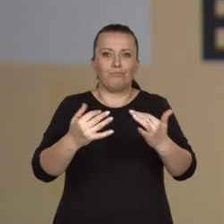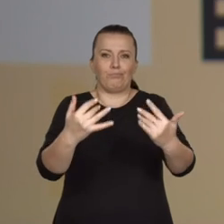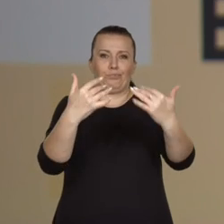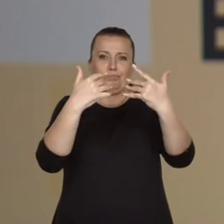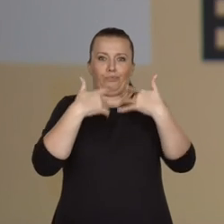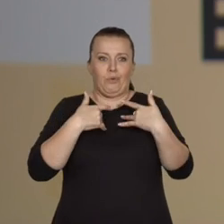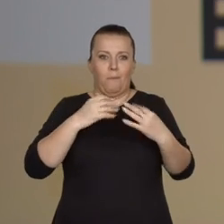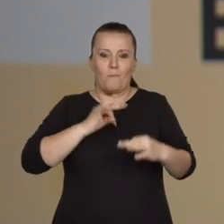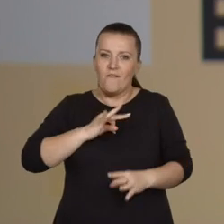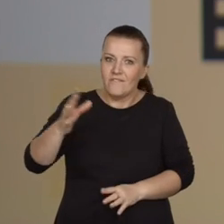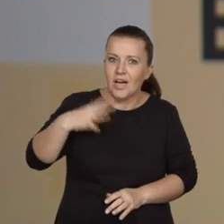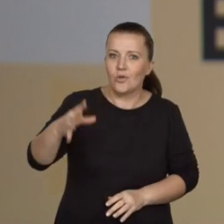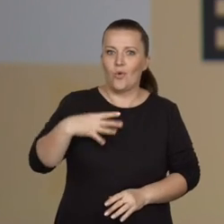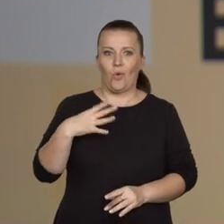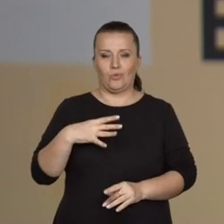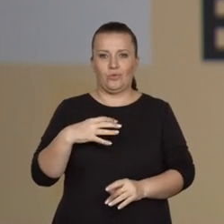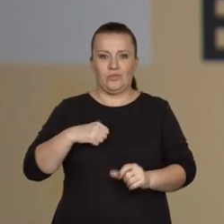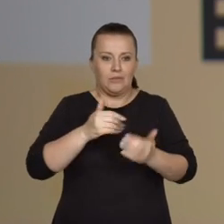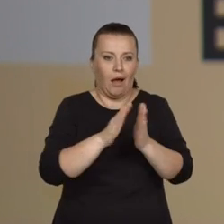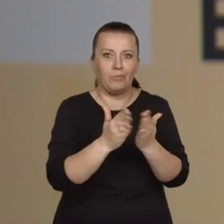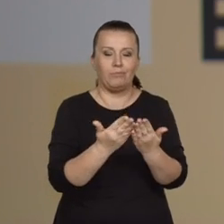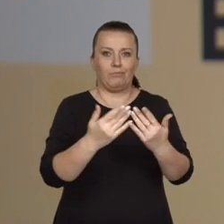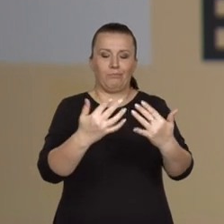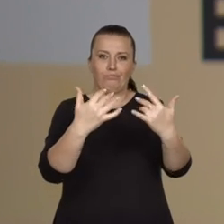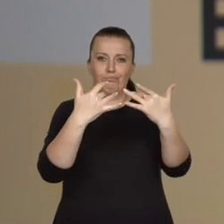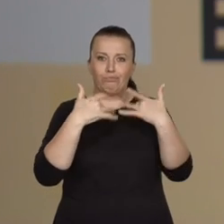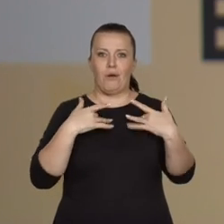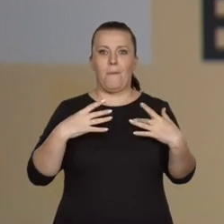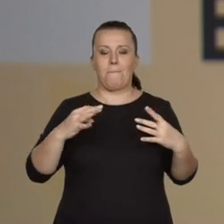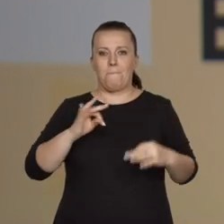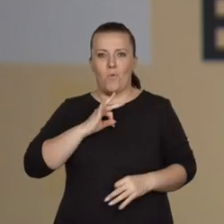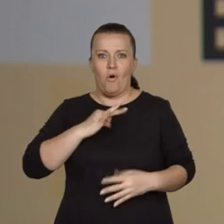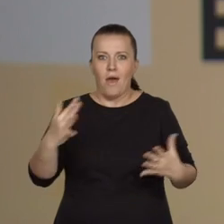wartościowania, żeby dotknąć tego, czym są nasze emocje,